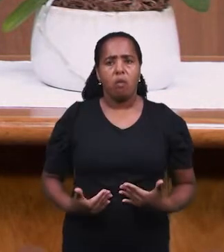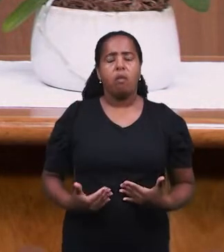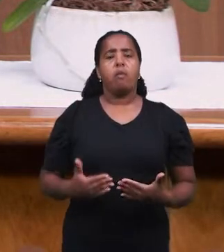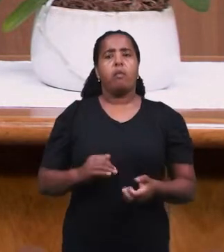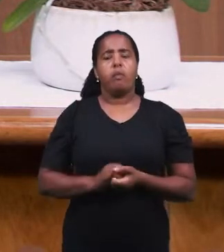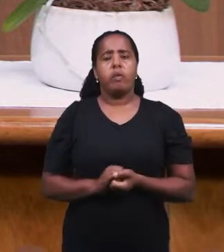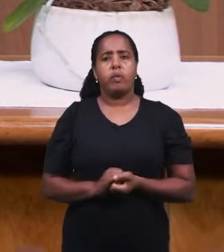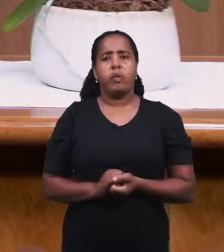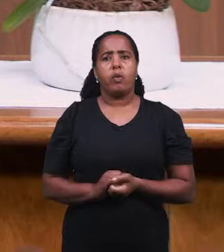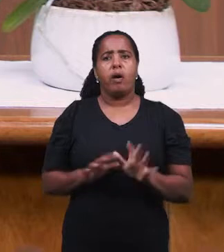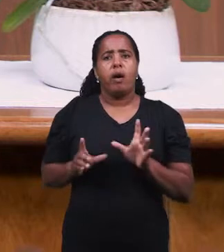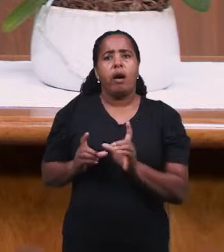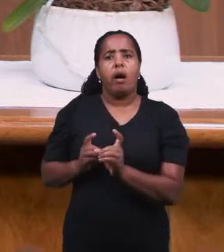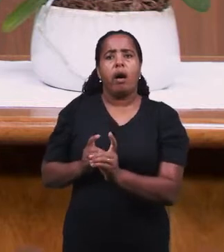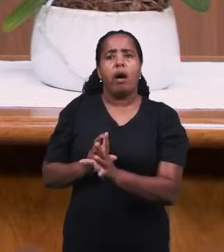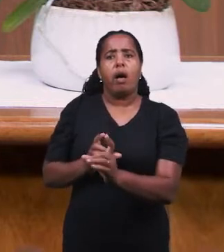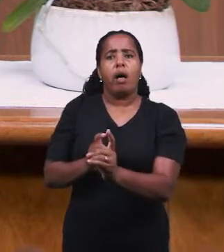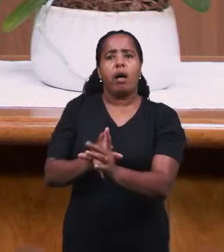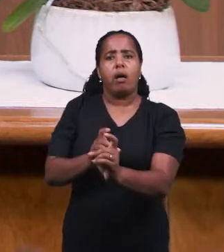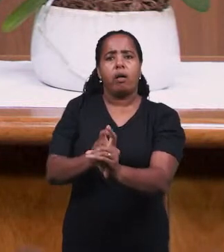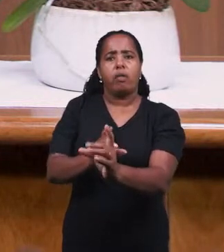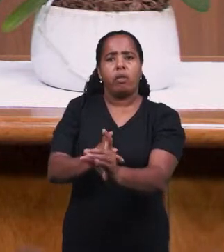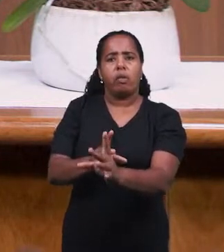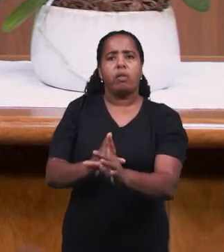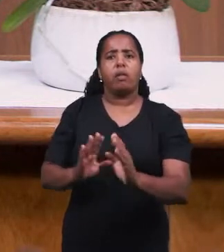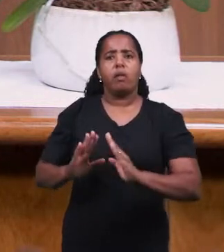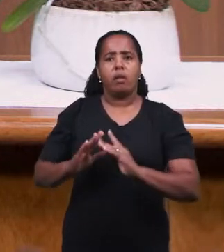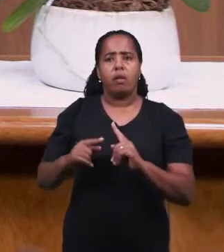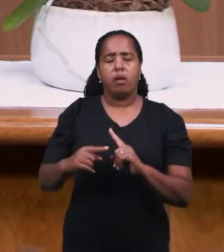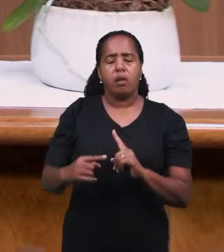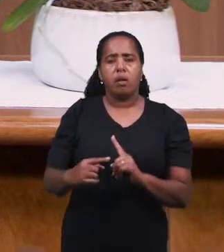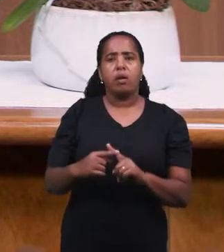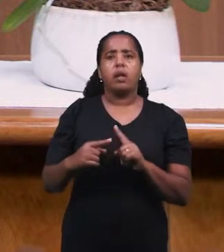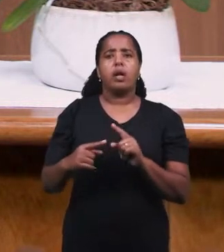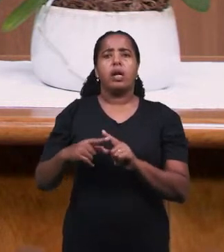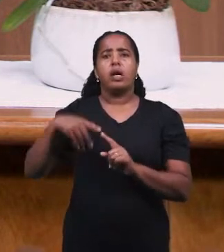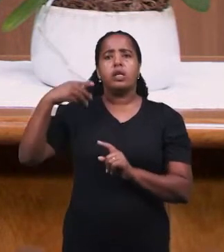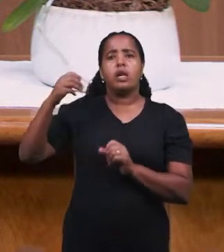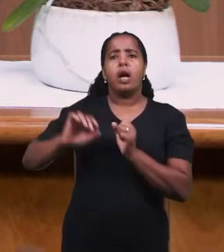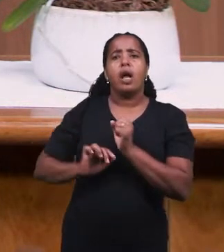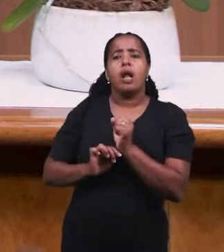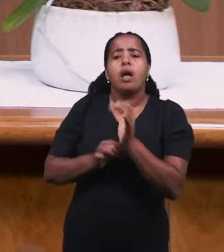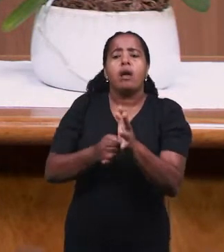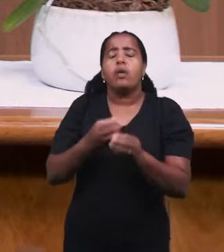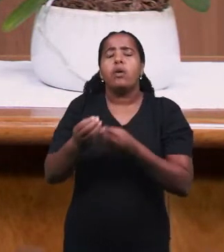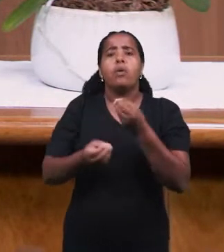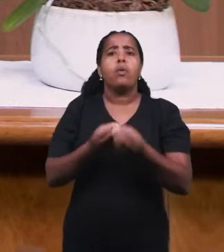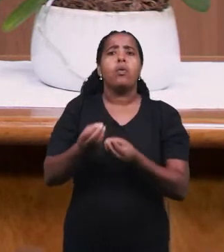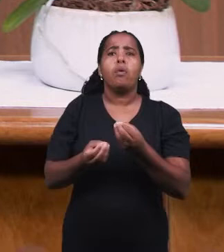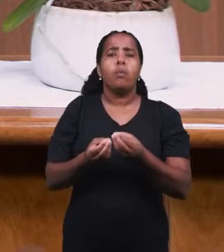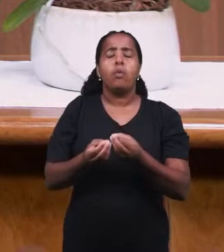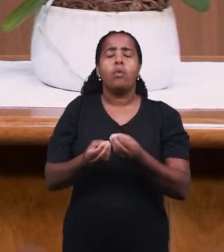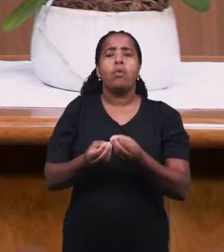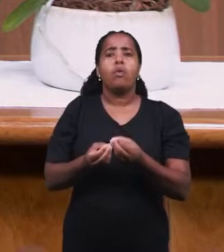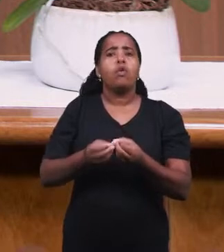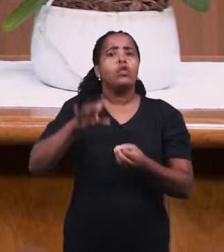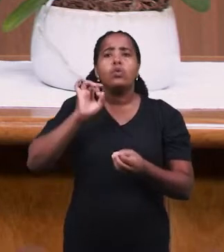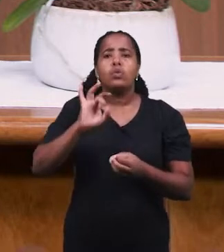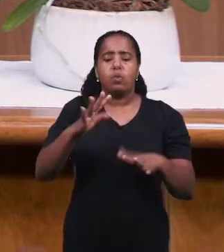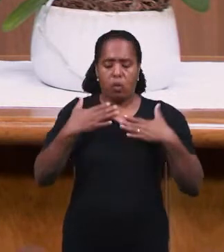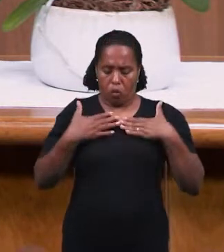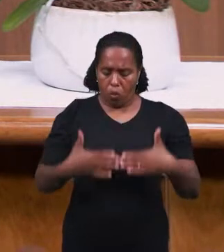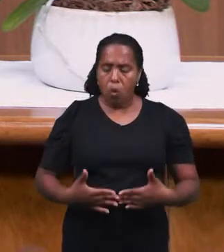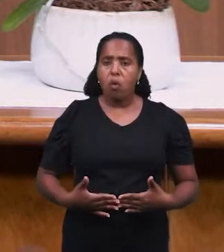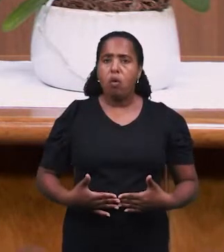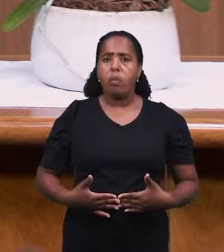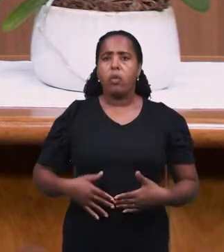Dans le corps, dans la communion, donc la doctrine de l'Église, elle est révélée dans le corps. Elle existe